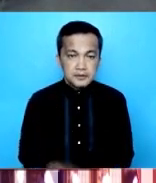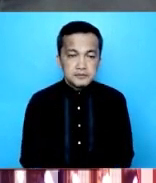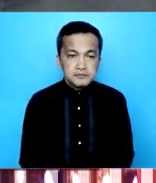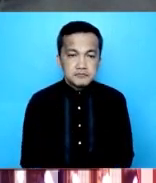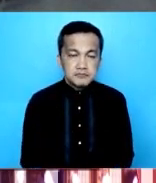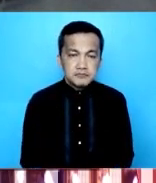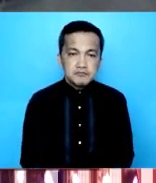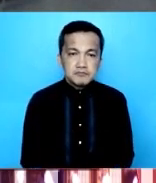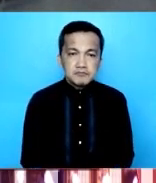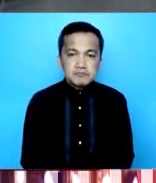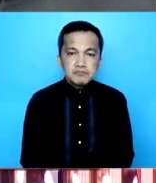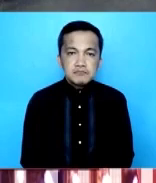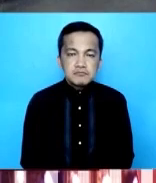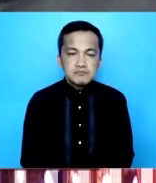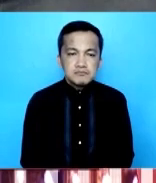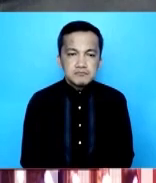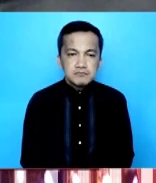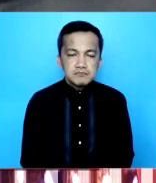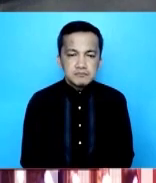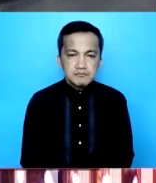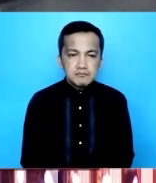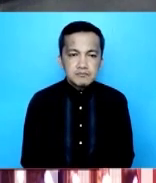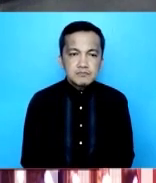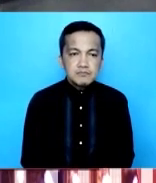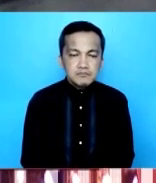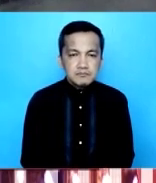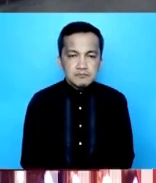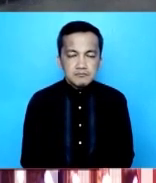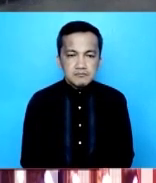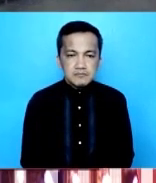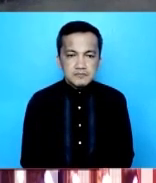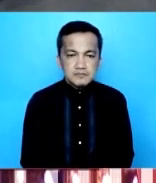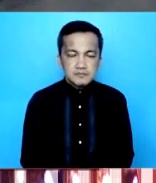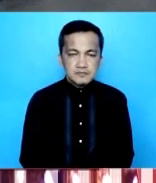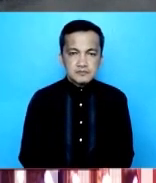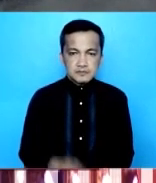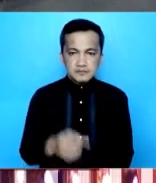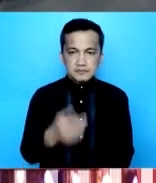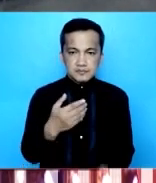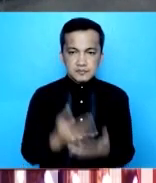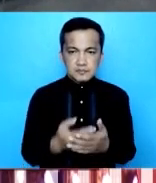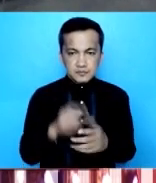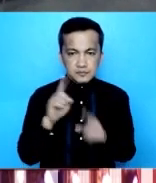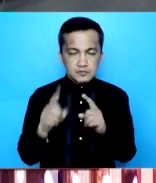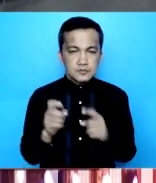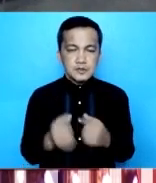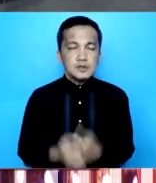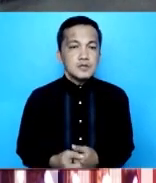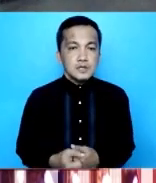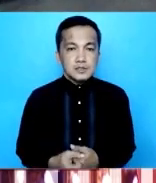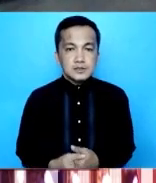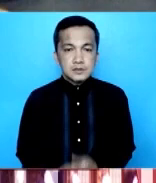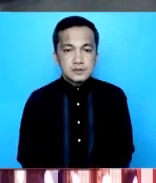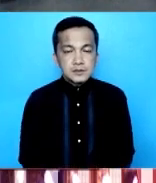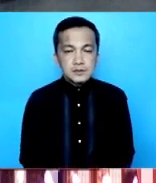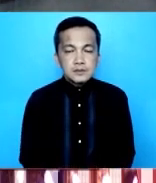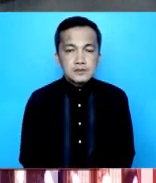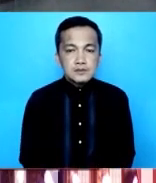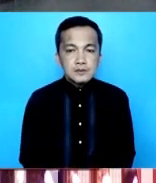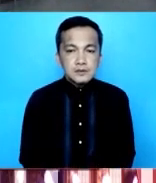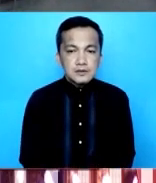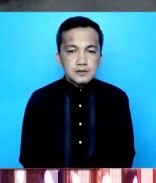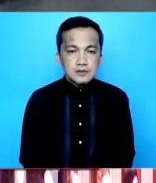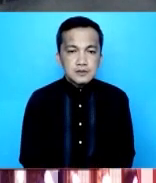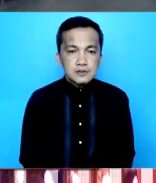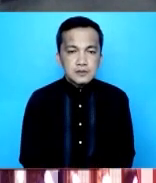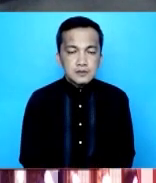Sa ngayon po, that is a magandang tanong po 'yan. Dahil sa mga